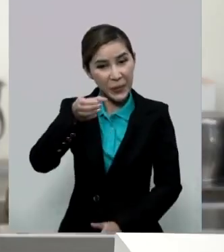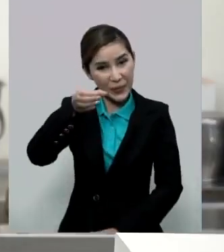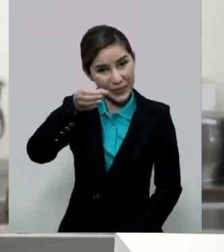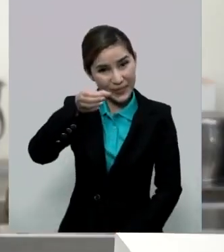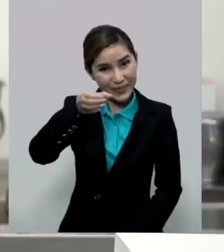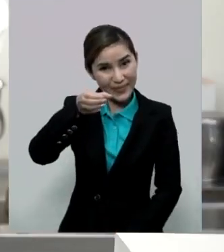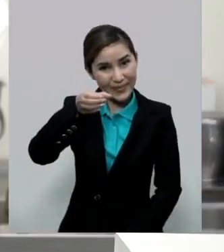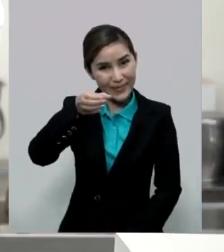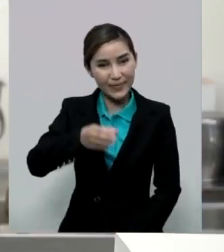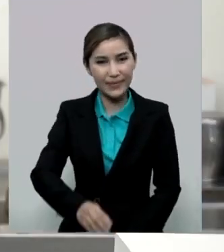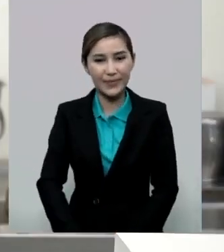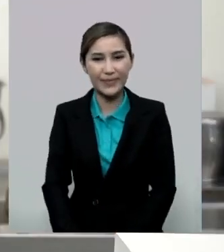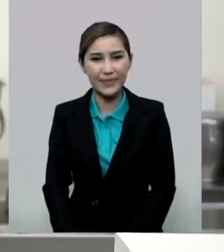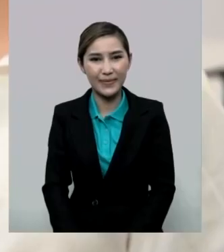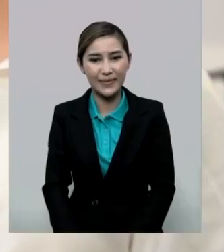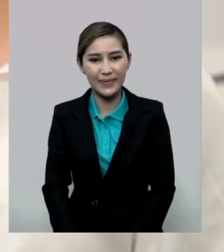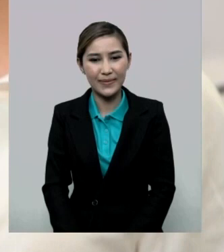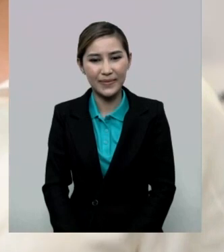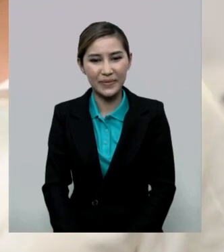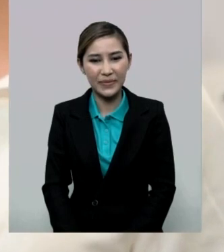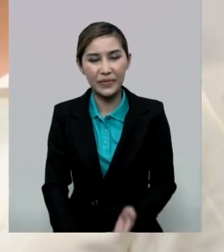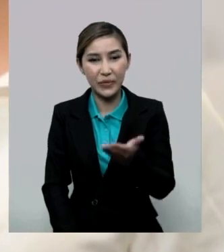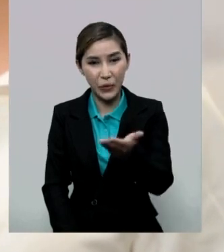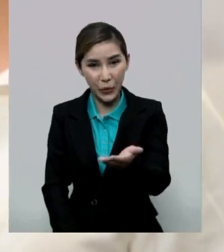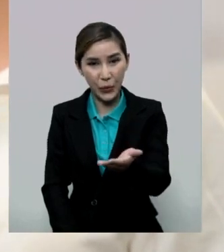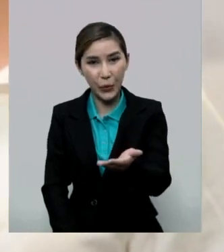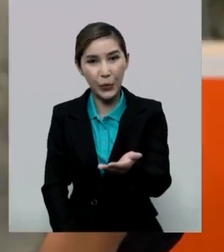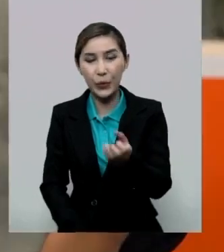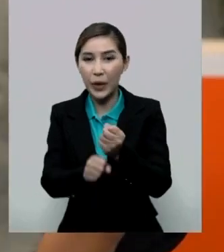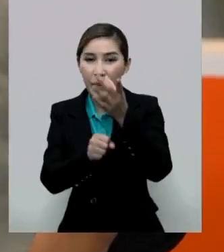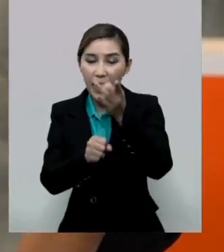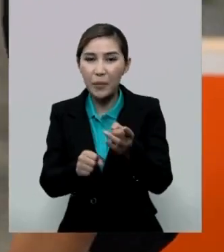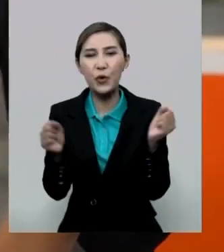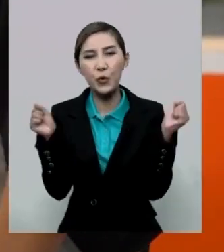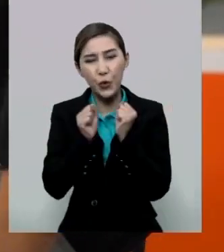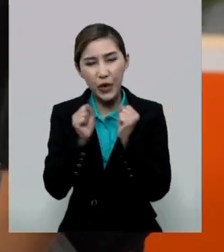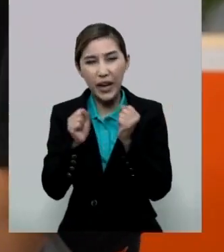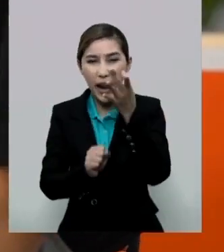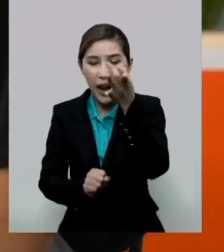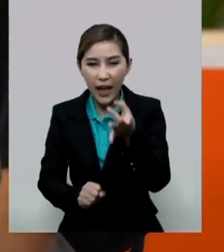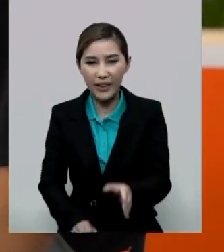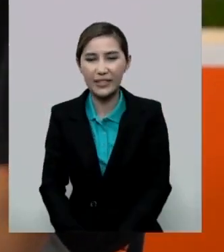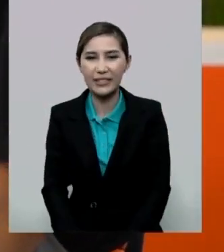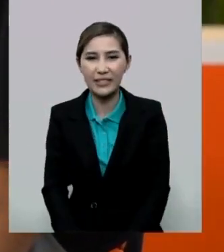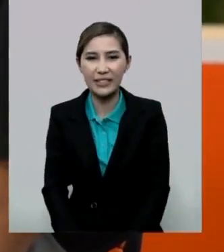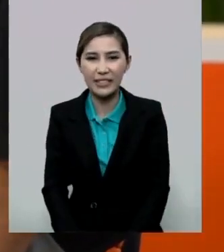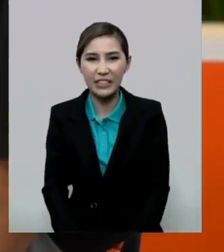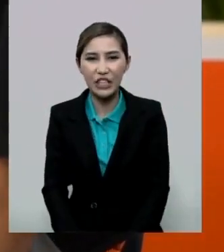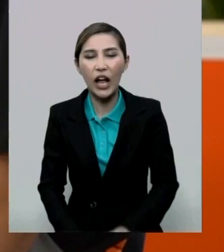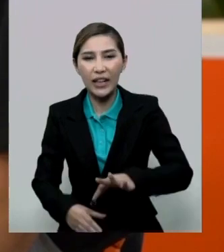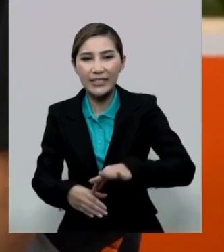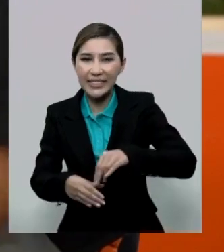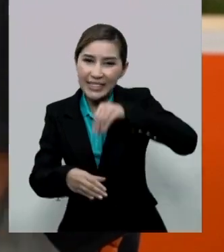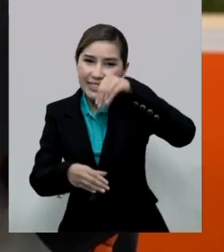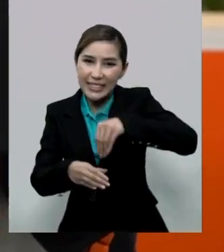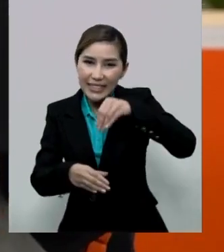นี่เรียบร้อยแล้วค่ะ ท่านถือแก้วกาแฟยิ้มให้กล้อง ค่ะเมนูถัดไปเรามาที่เมนูเย็นกันบ้างเป็นเมนู